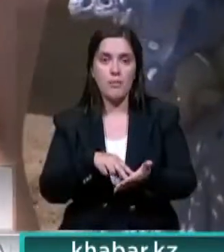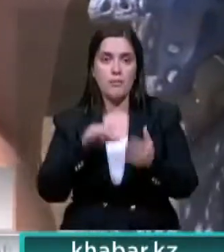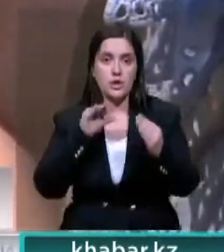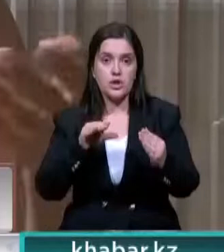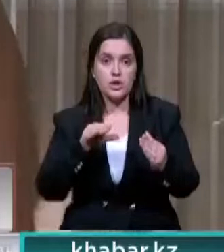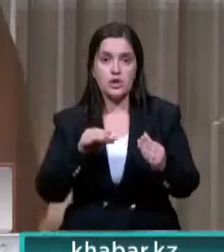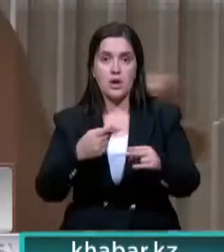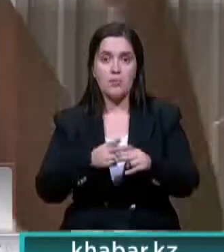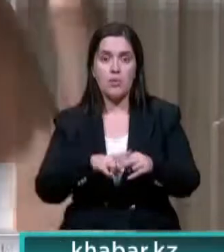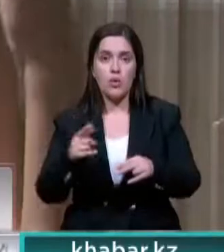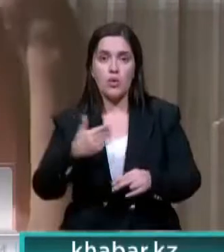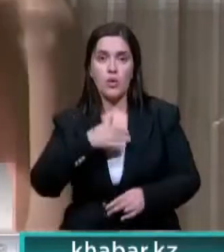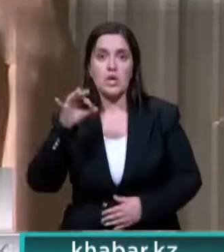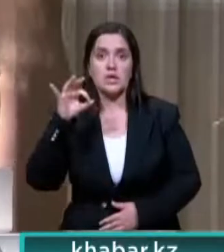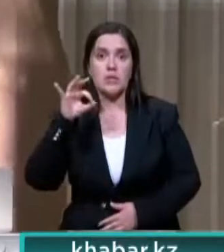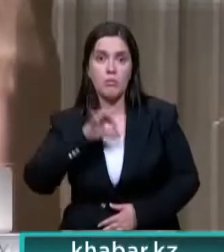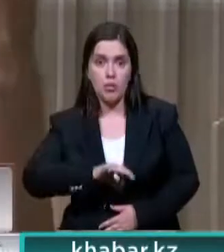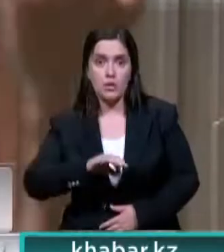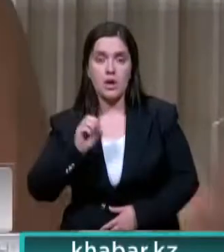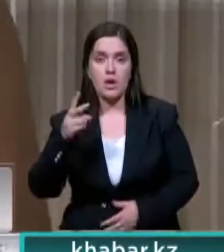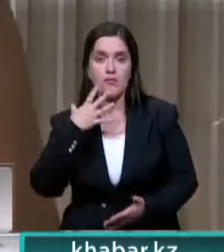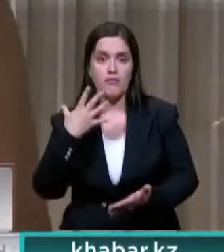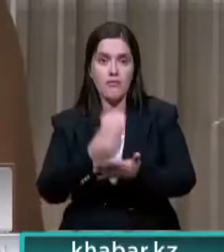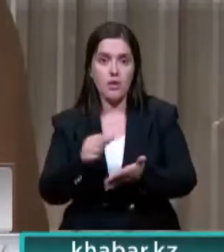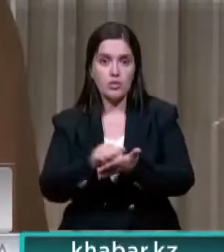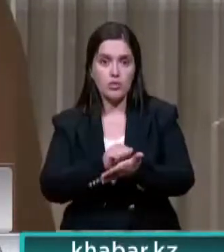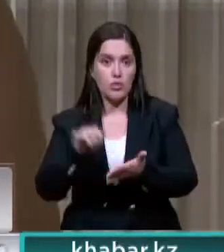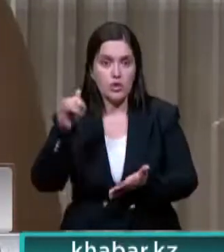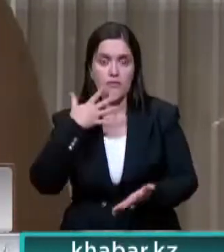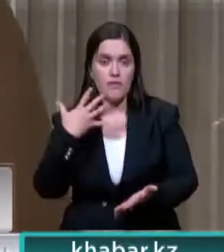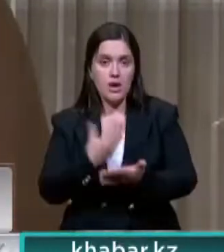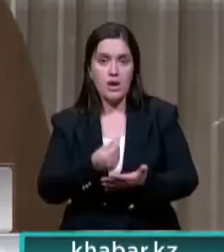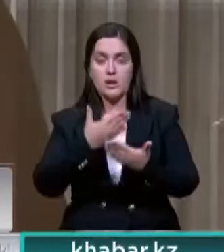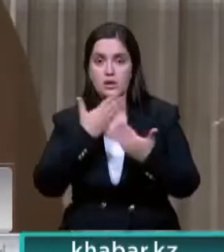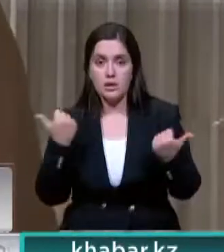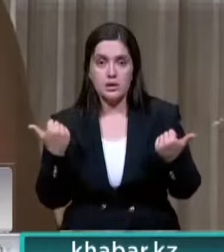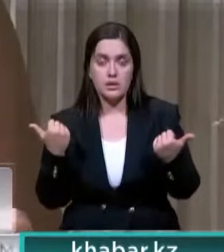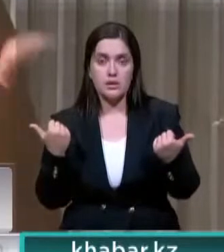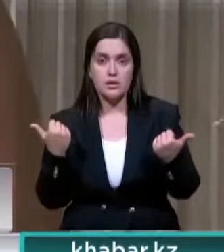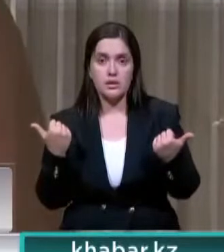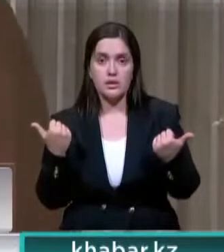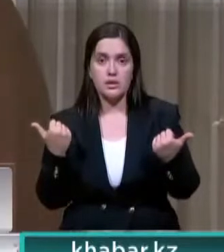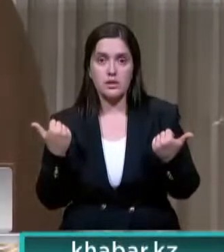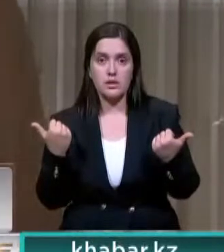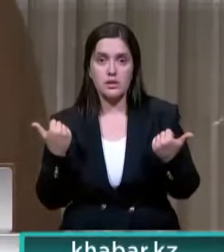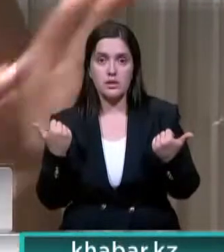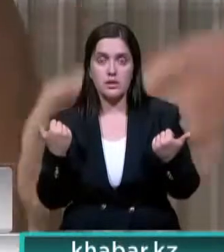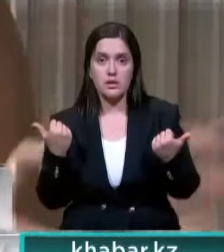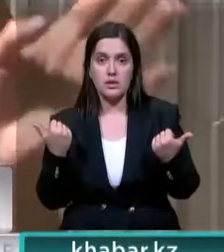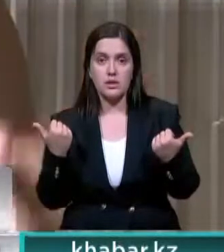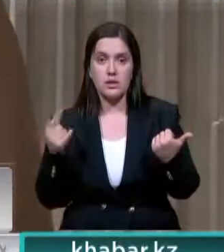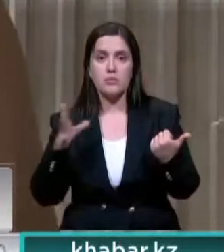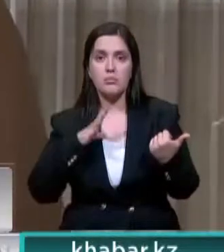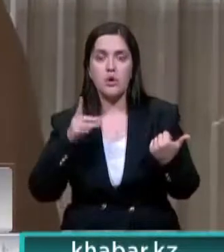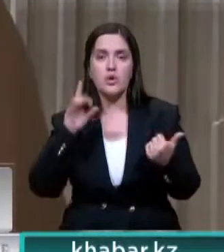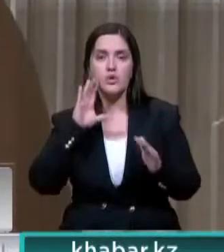Они собираются использовать наш двор как свой по документу, потому что своего двора нет. И ну, для этого они проводили якобы